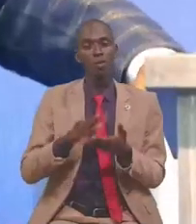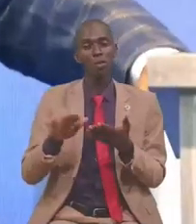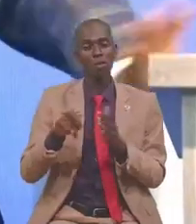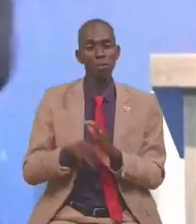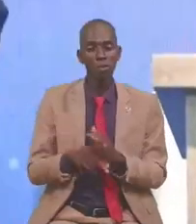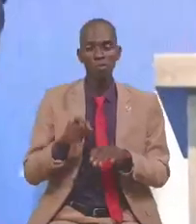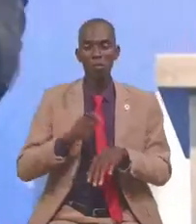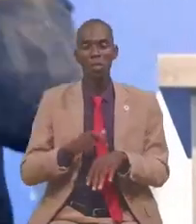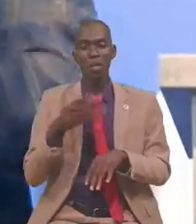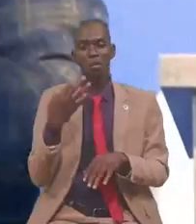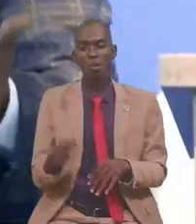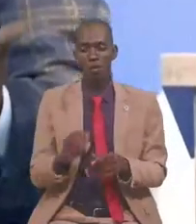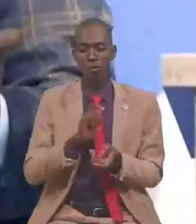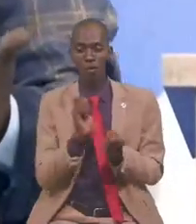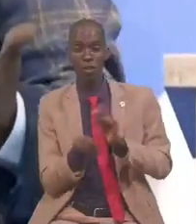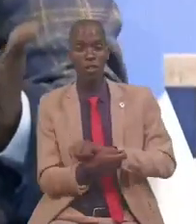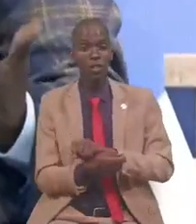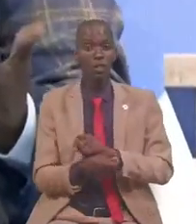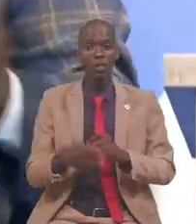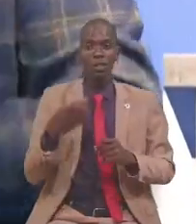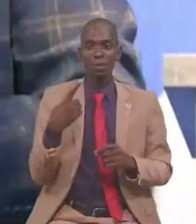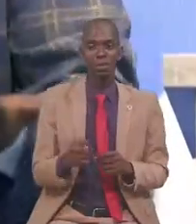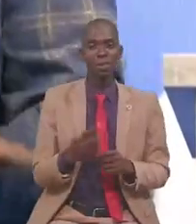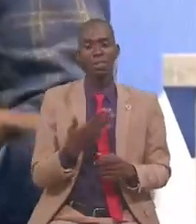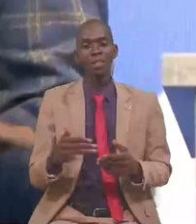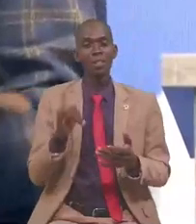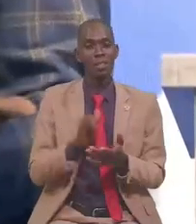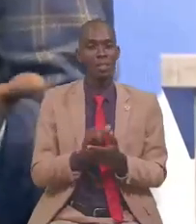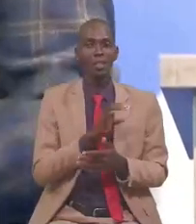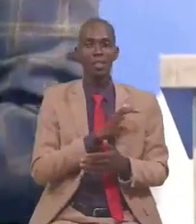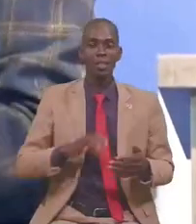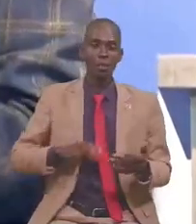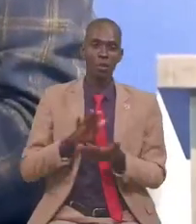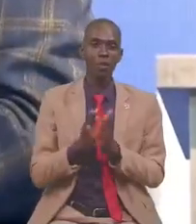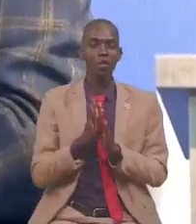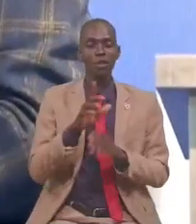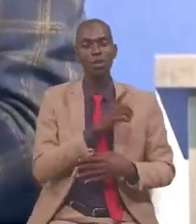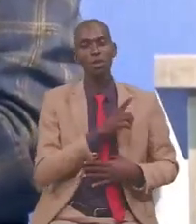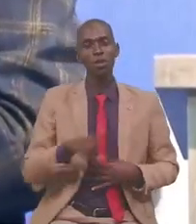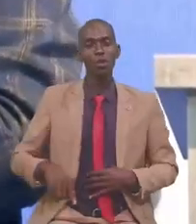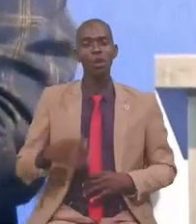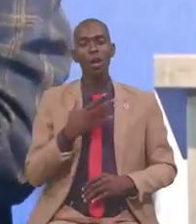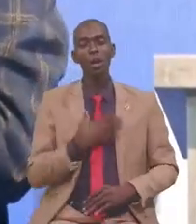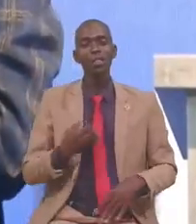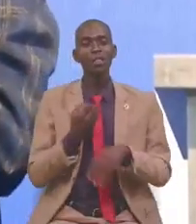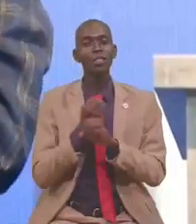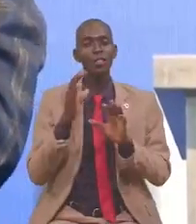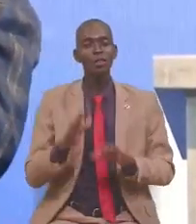transformation, l'heure de fait que Christ, le Seigneur,